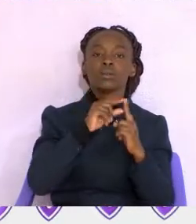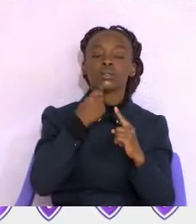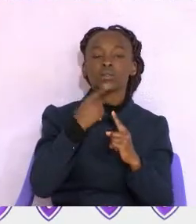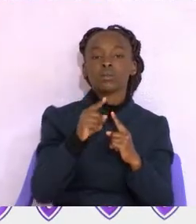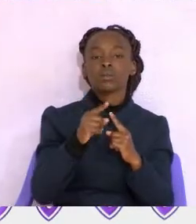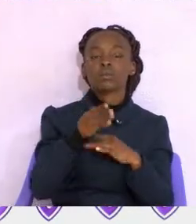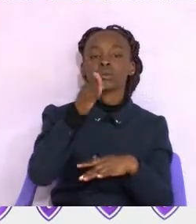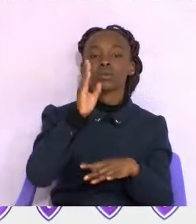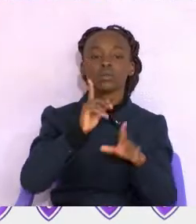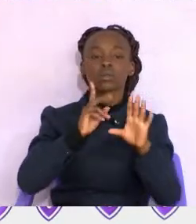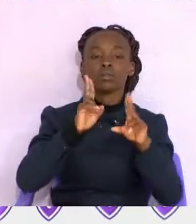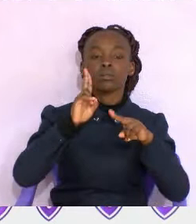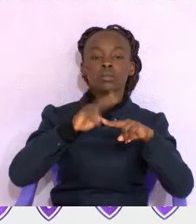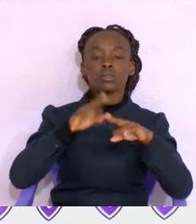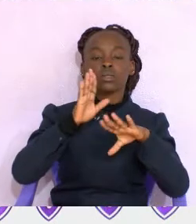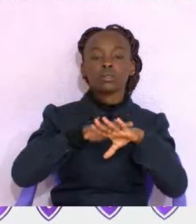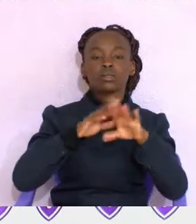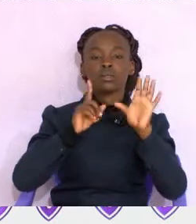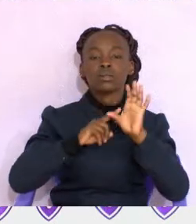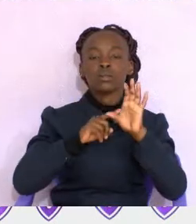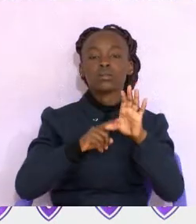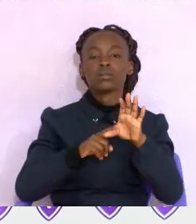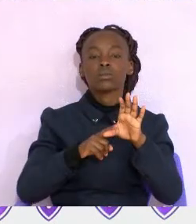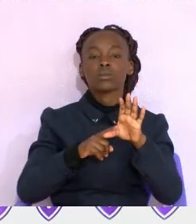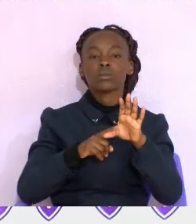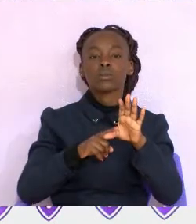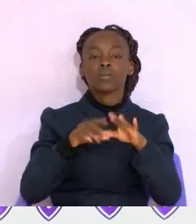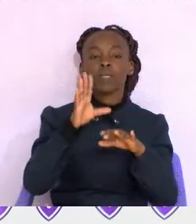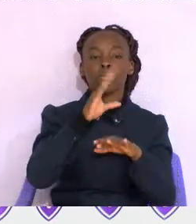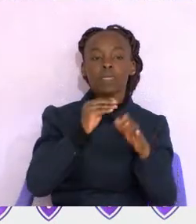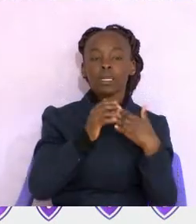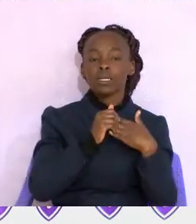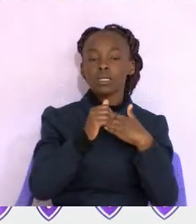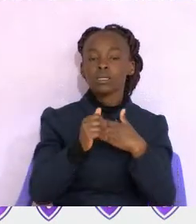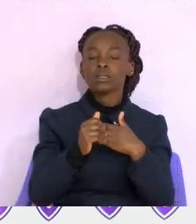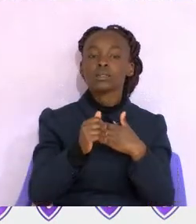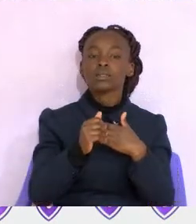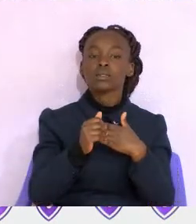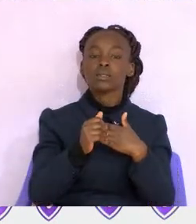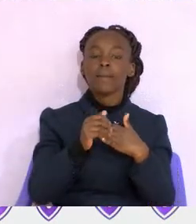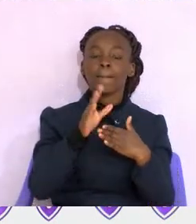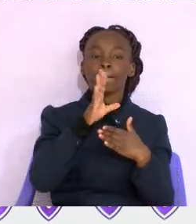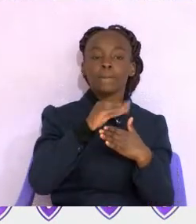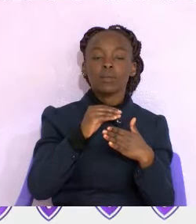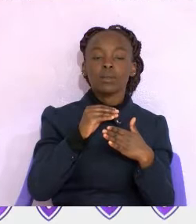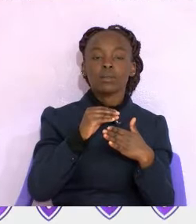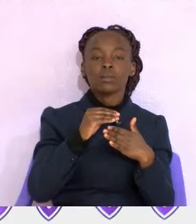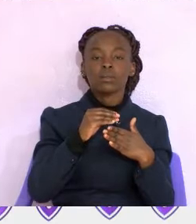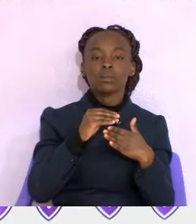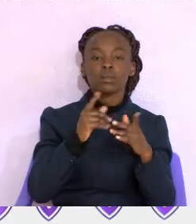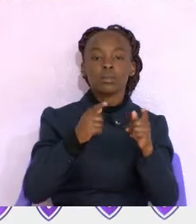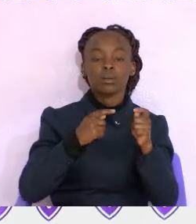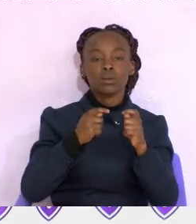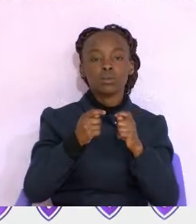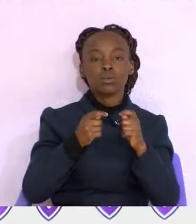Mungu bado ameketi kwa kiti cha enzi. Maandiko inasema bado anatamalaki. Maandiko inasema bado yu anatawala. Watu wa Mungu,